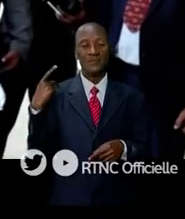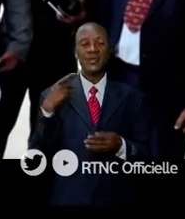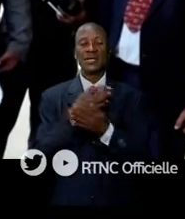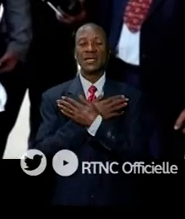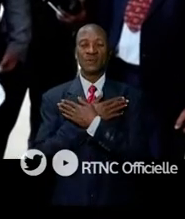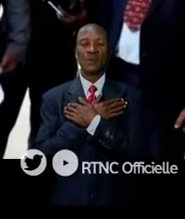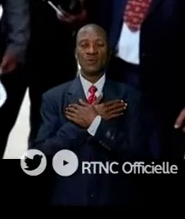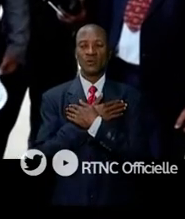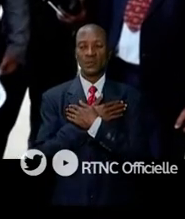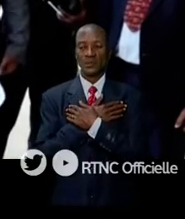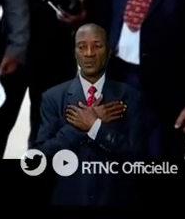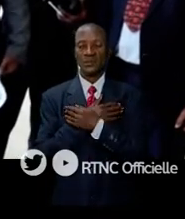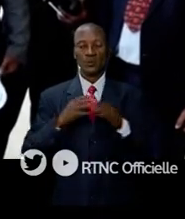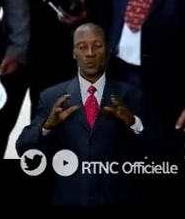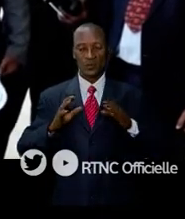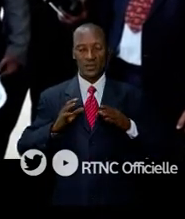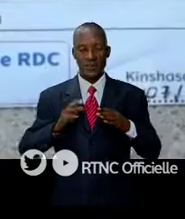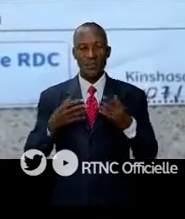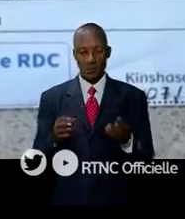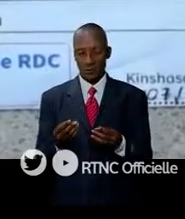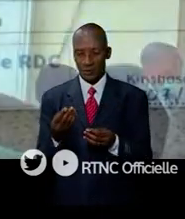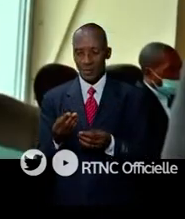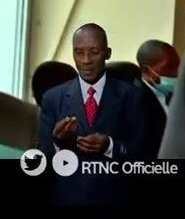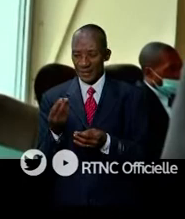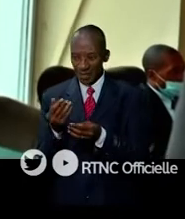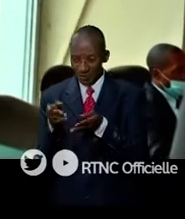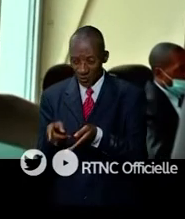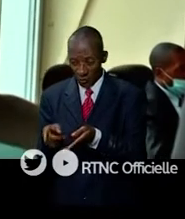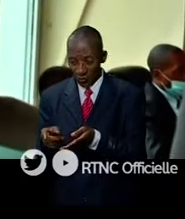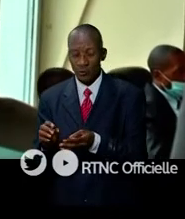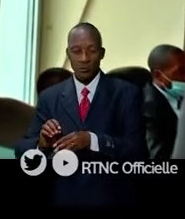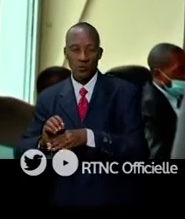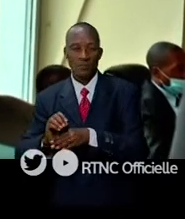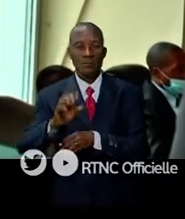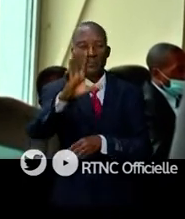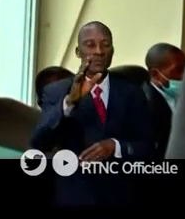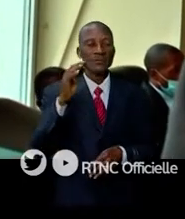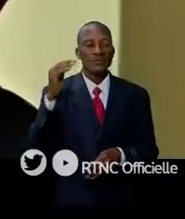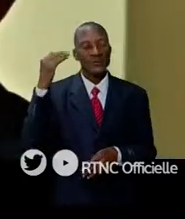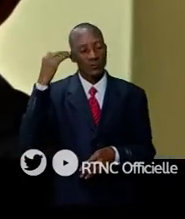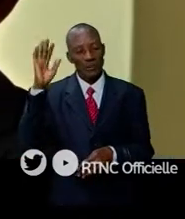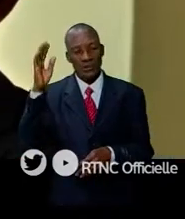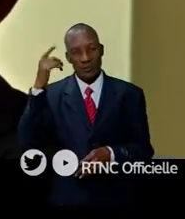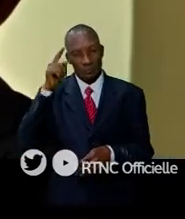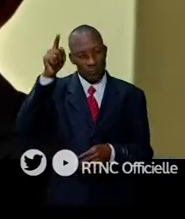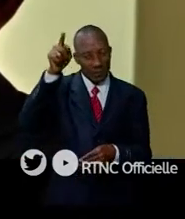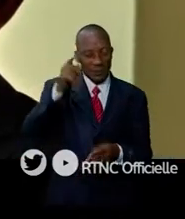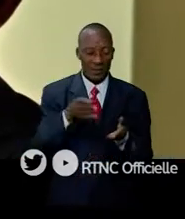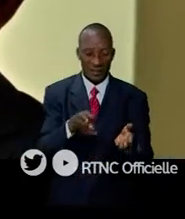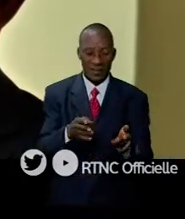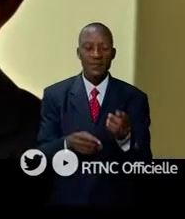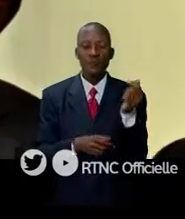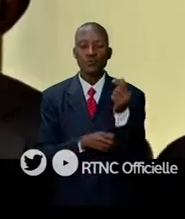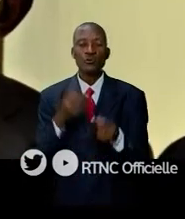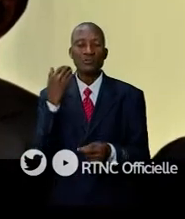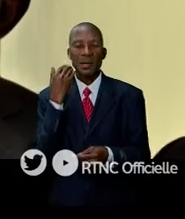ce chèque arrive à destination et serve effectivement aux besoins de cette population qui est en souffrance. Le message,